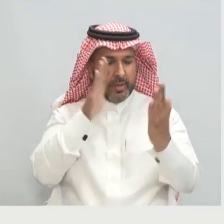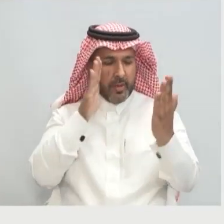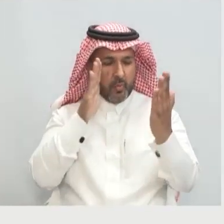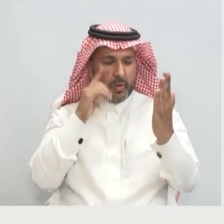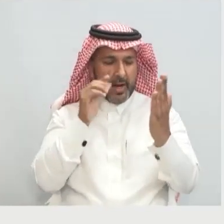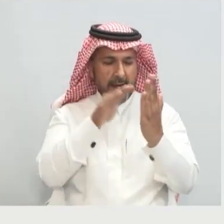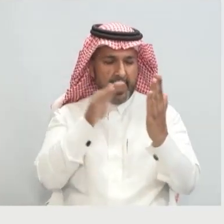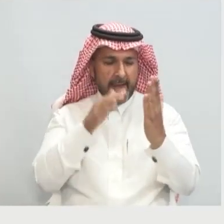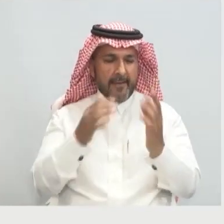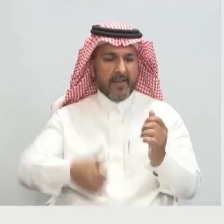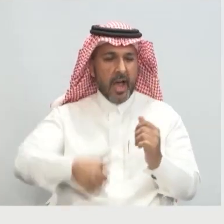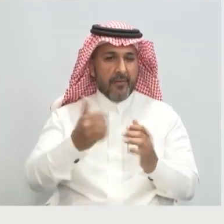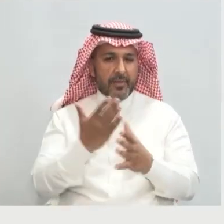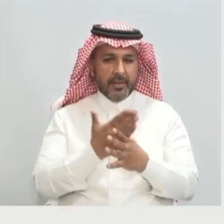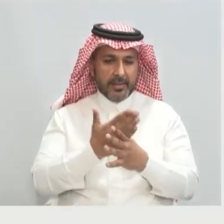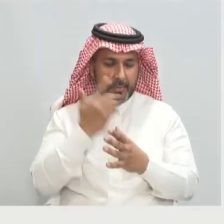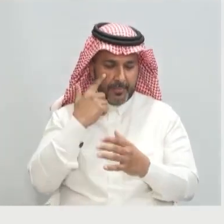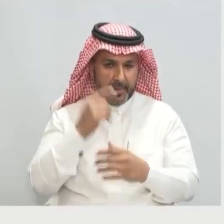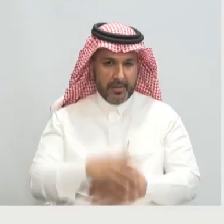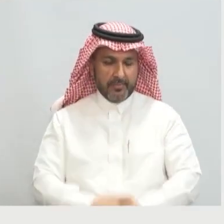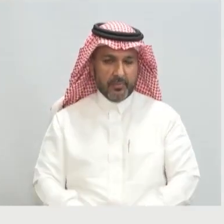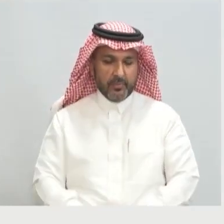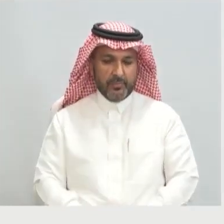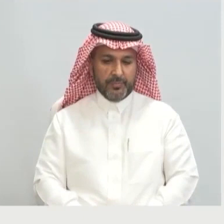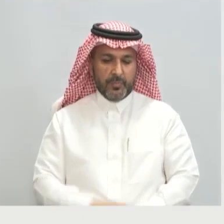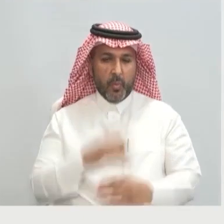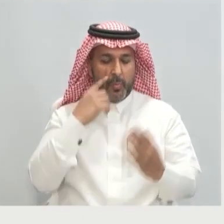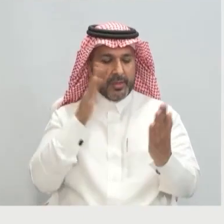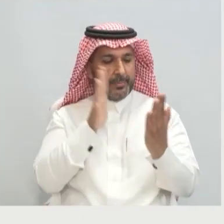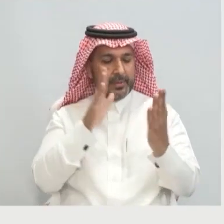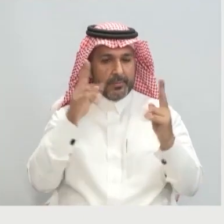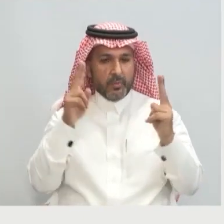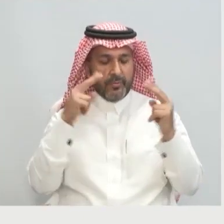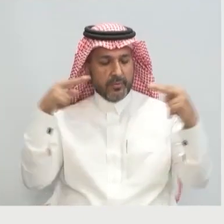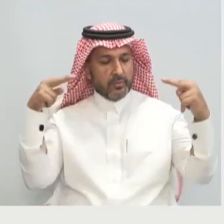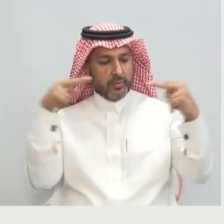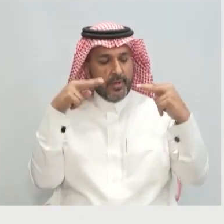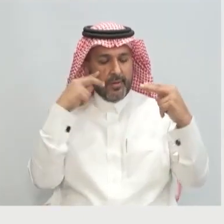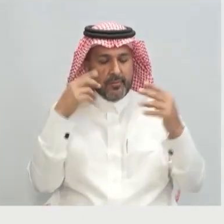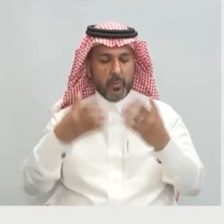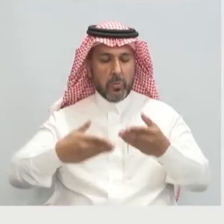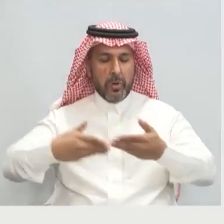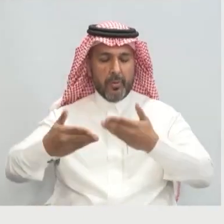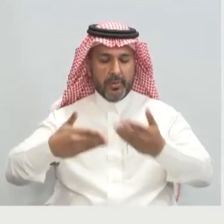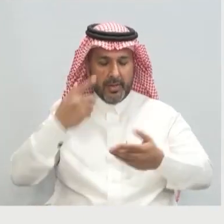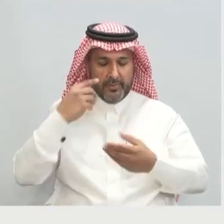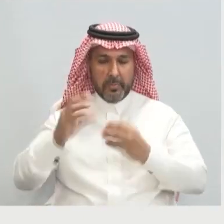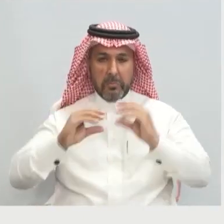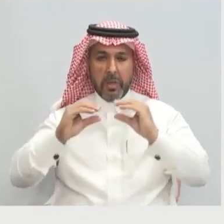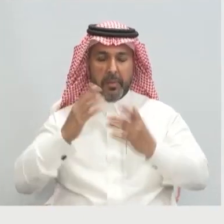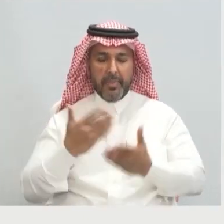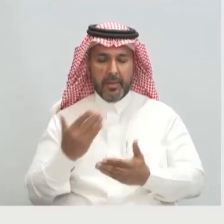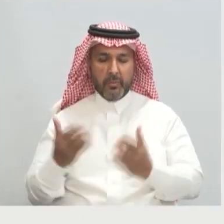الهاتف قد يكون المزايا انه شخصي وثنائي الاتجاه هنالك اخذ وعطاء في القناه وايضا